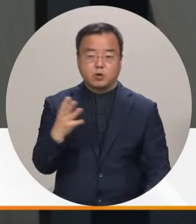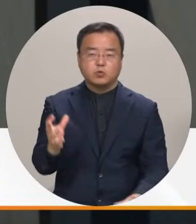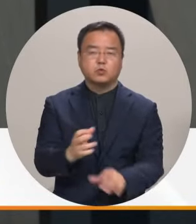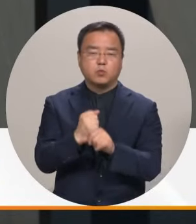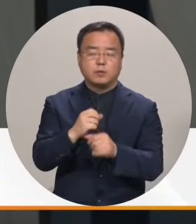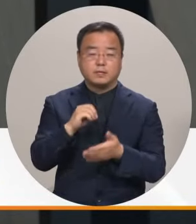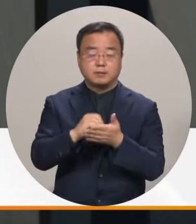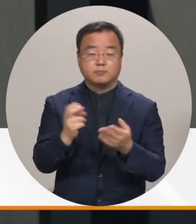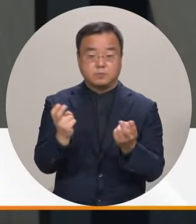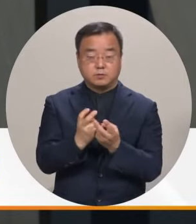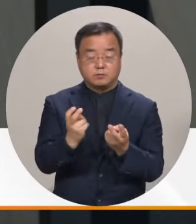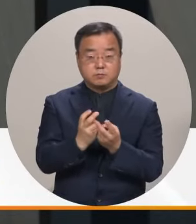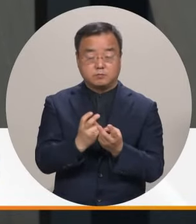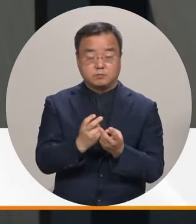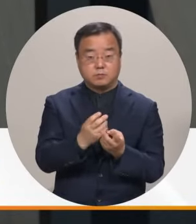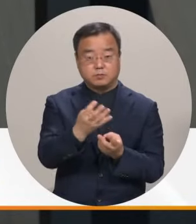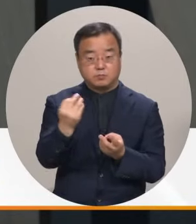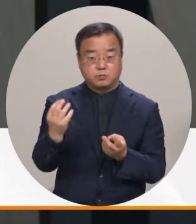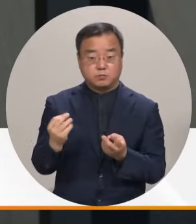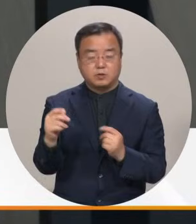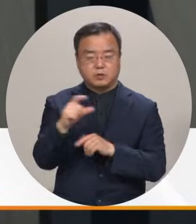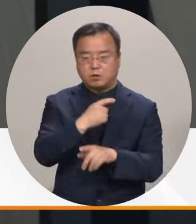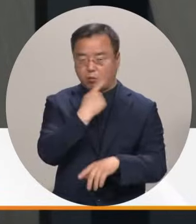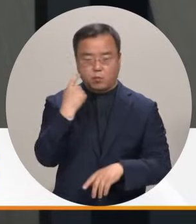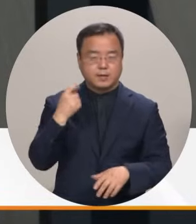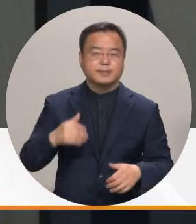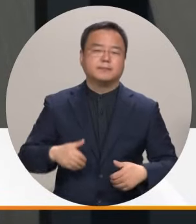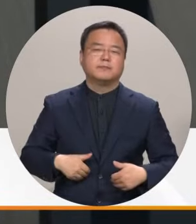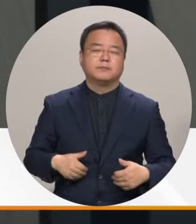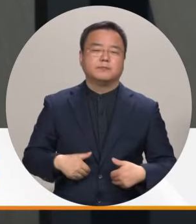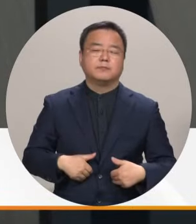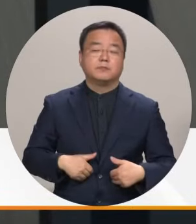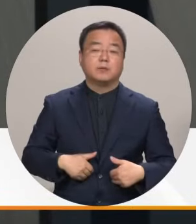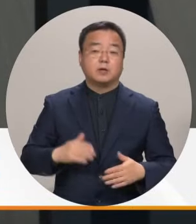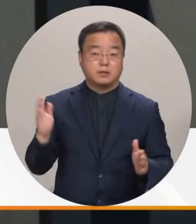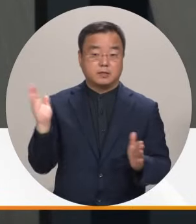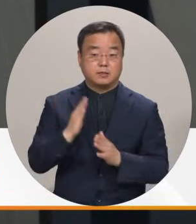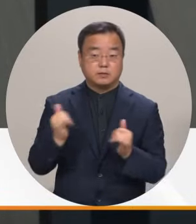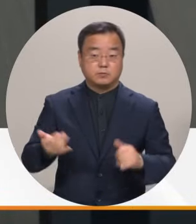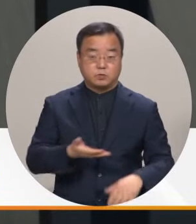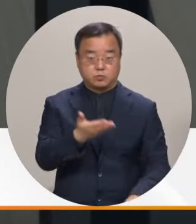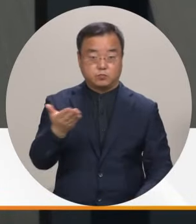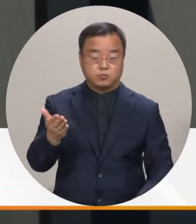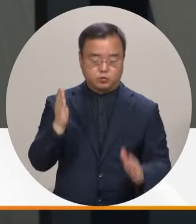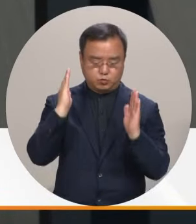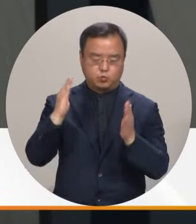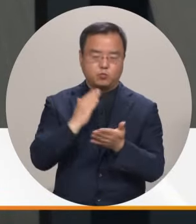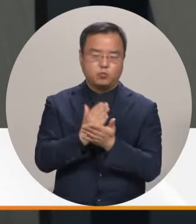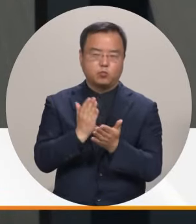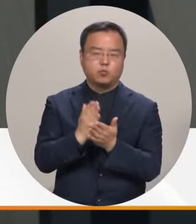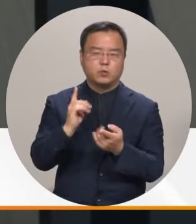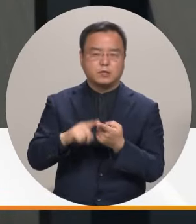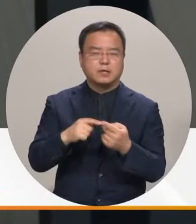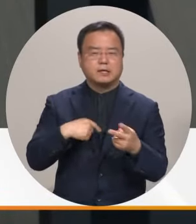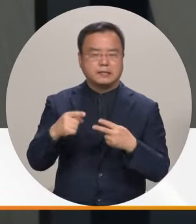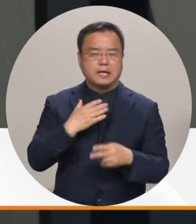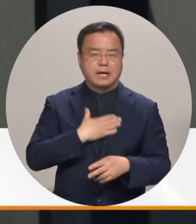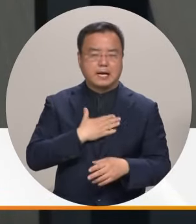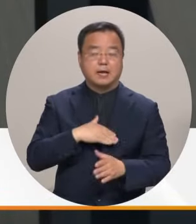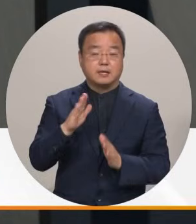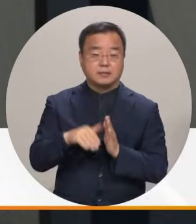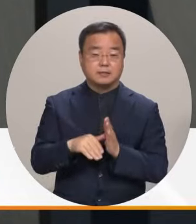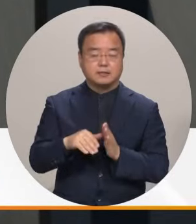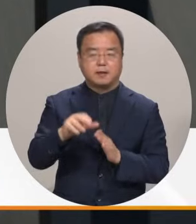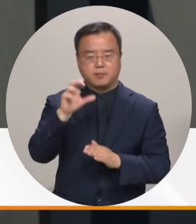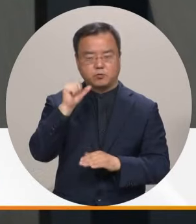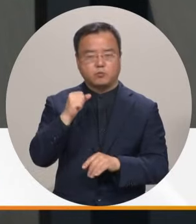교과 세팅이랑 다른 부분들까지 확인을 하기 때문에 우리 학생들이 그런 교과목에 대한 이해도가 좀 있어야 훨씬 더 좋은